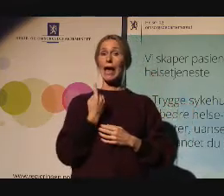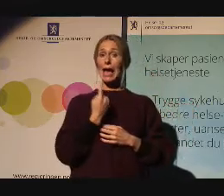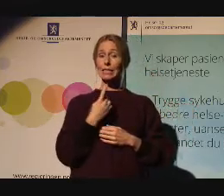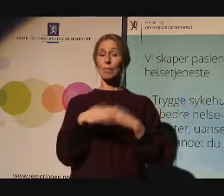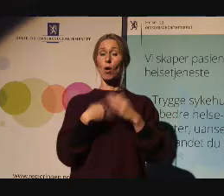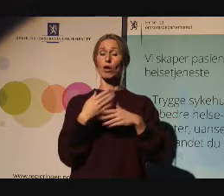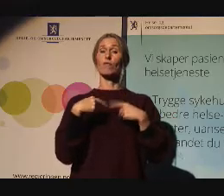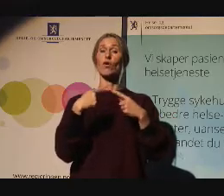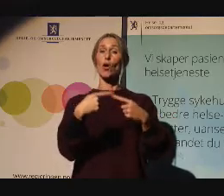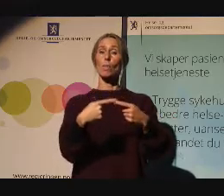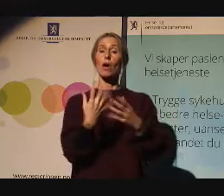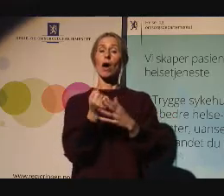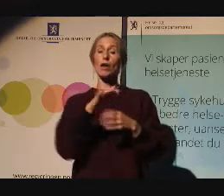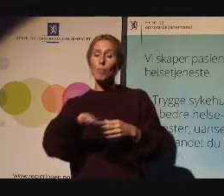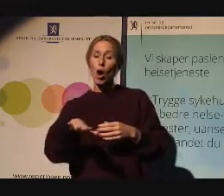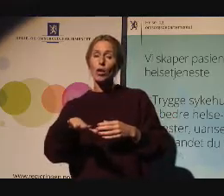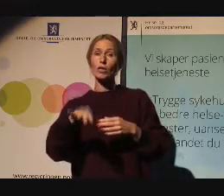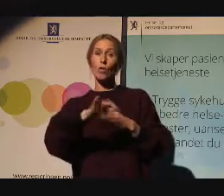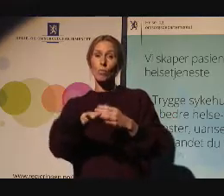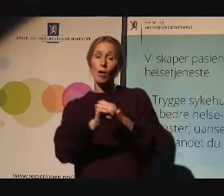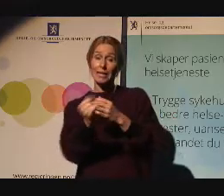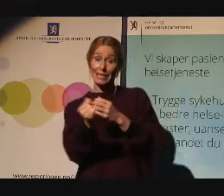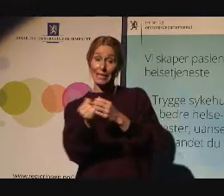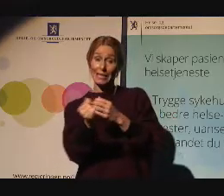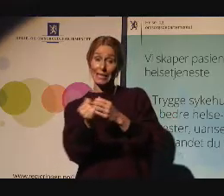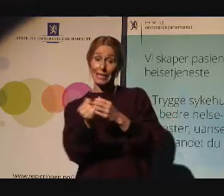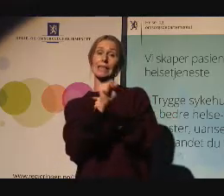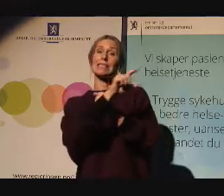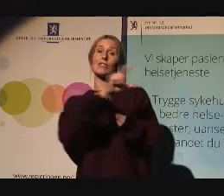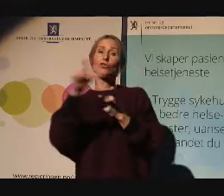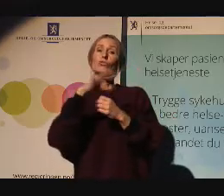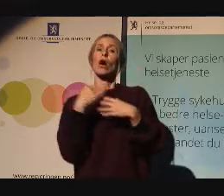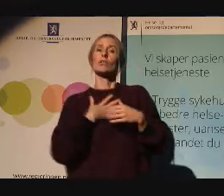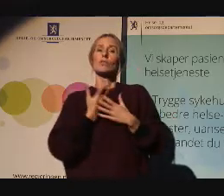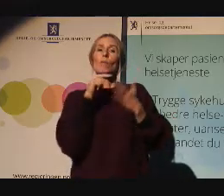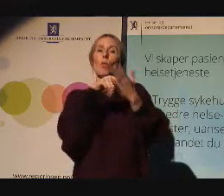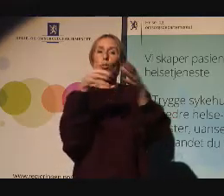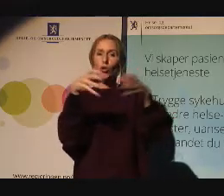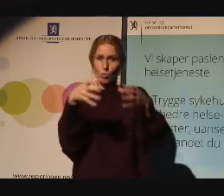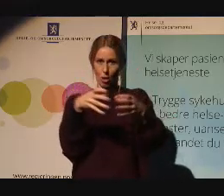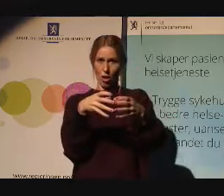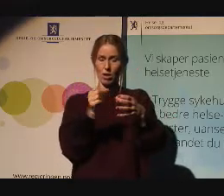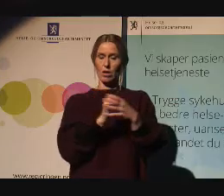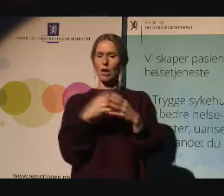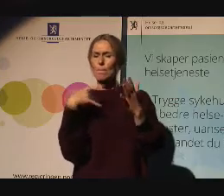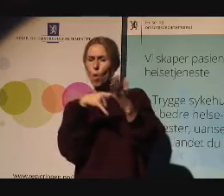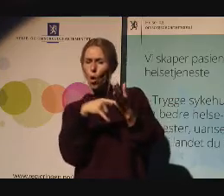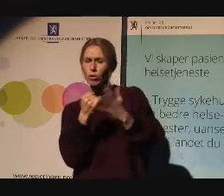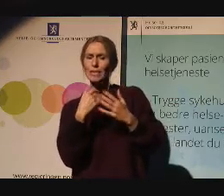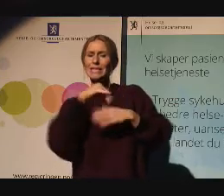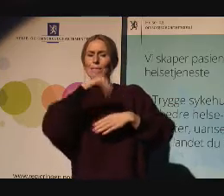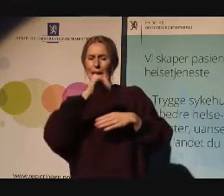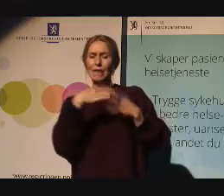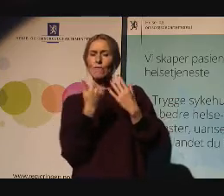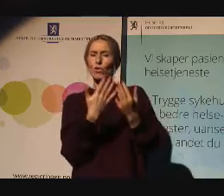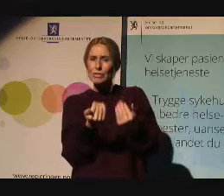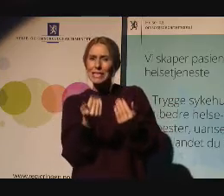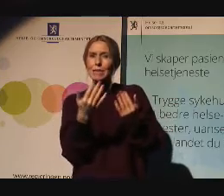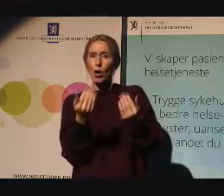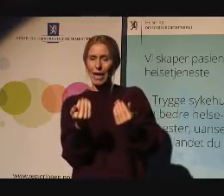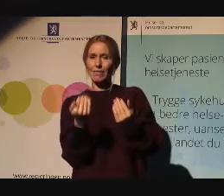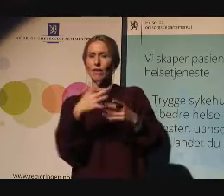i barnevernsinstitusjon som målgruppe. Og formålet er å gi større forutsigbarhet for pasienter som venter på utredning